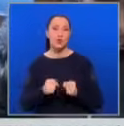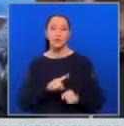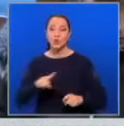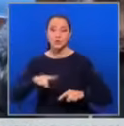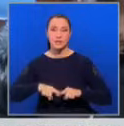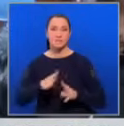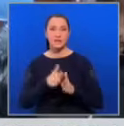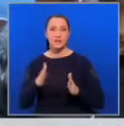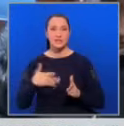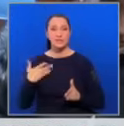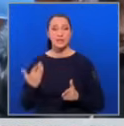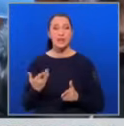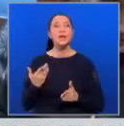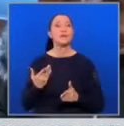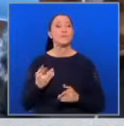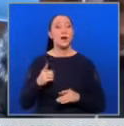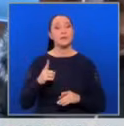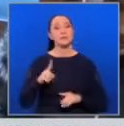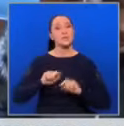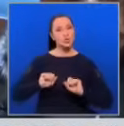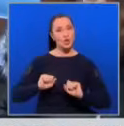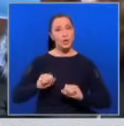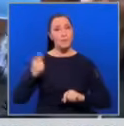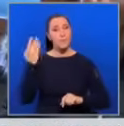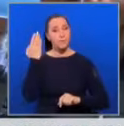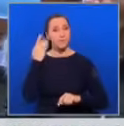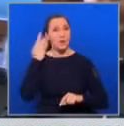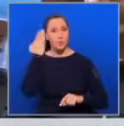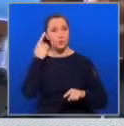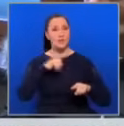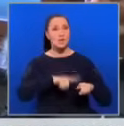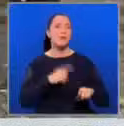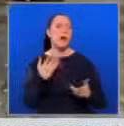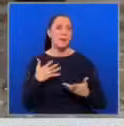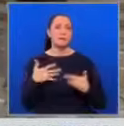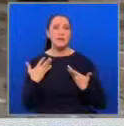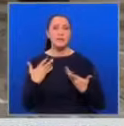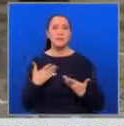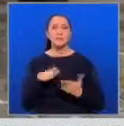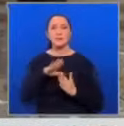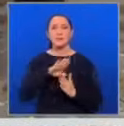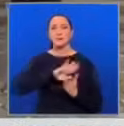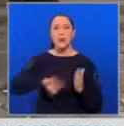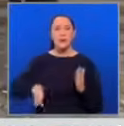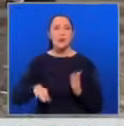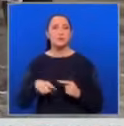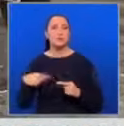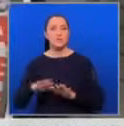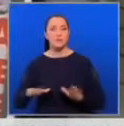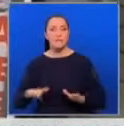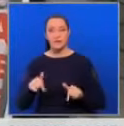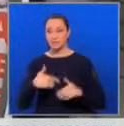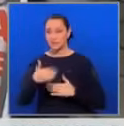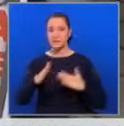искането отправено от защитника на подсъдимия за нас ли само и единствено шиканиране на процеса и забавяне днес пред сградата на съда се проведе